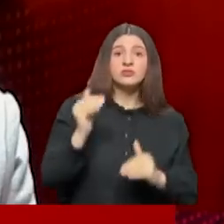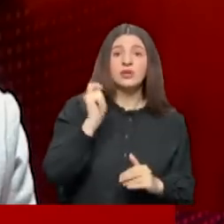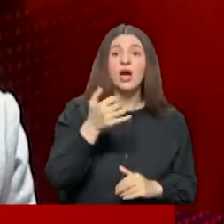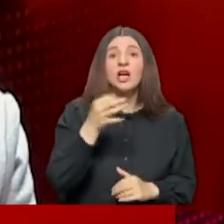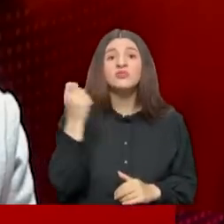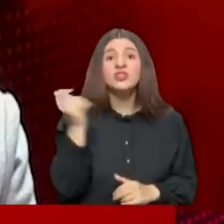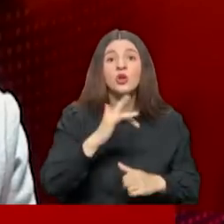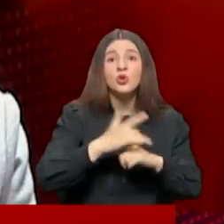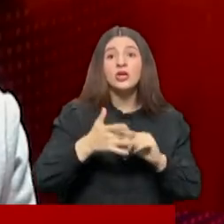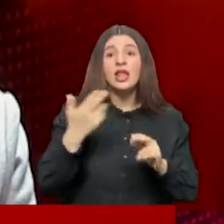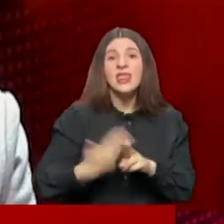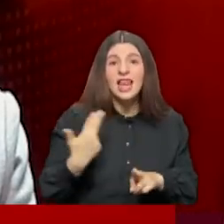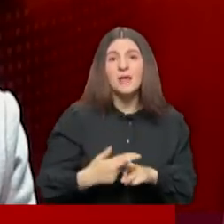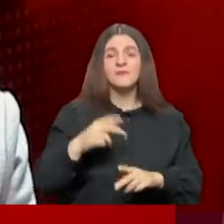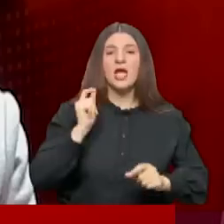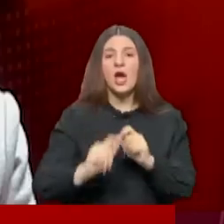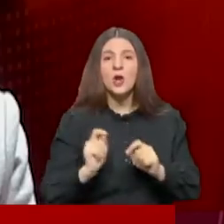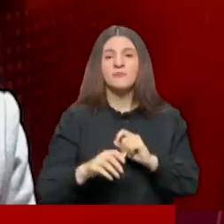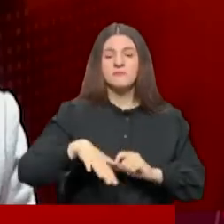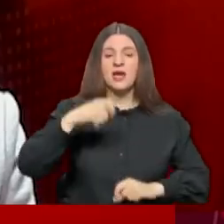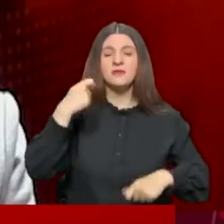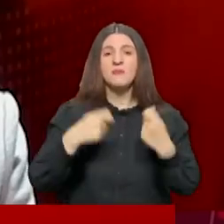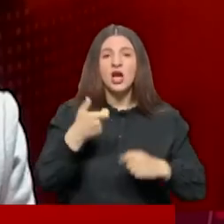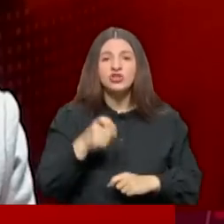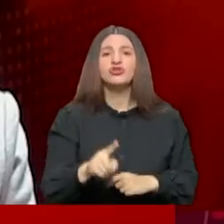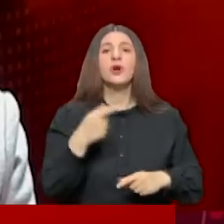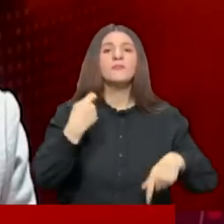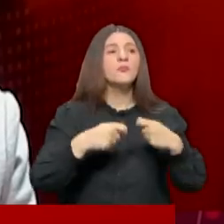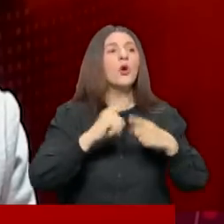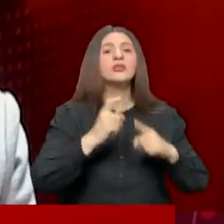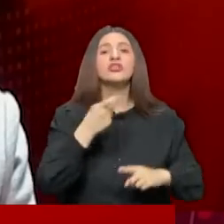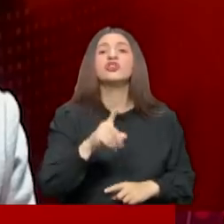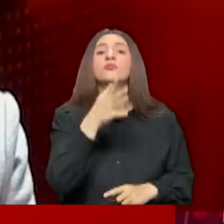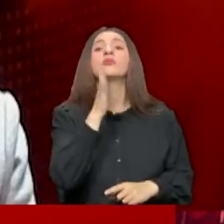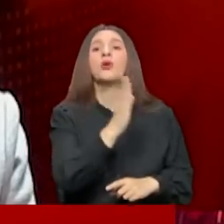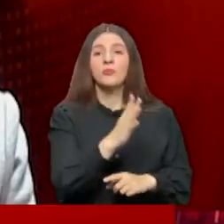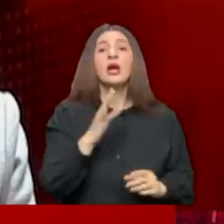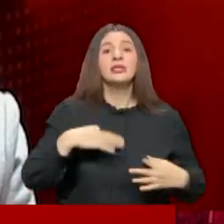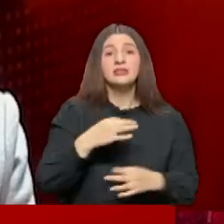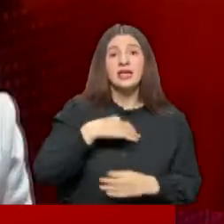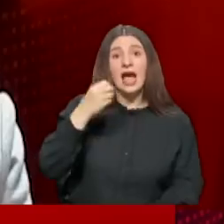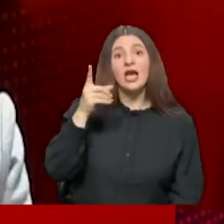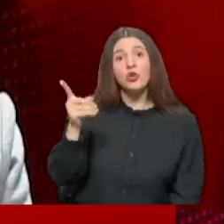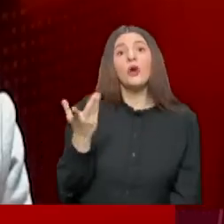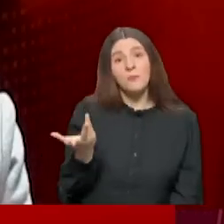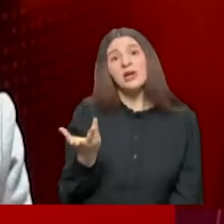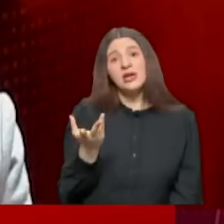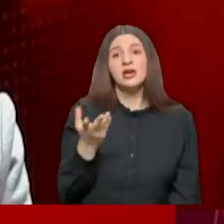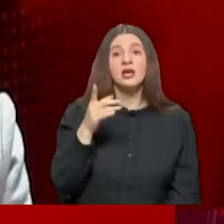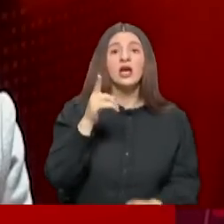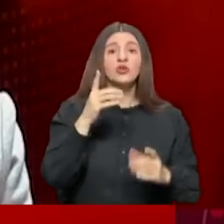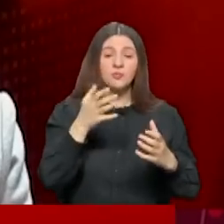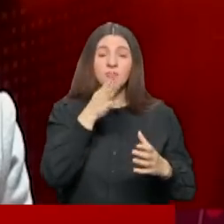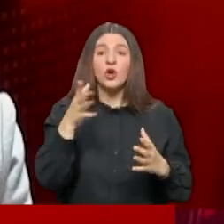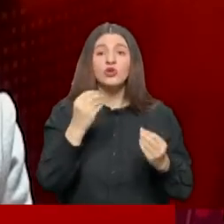tane ülkedeki deneyimli iktisatçı, merkez bankacı, politikacı bilmiyor da Sayın Tayyip Erdoğan mı biliyor? Dünyanın en